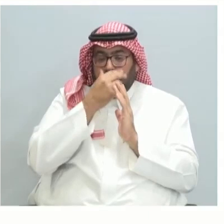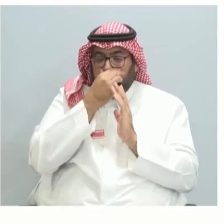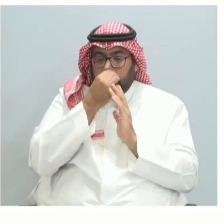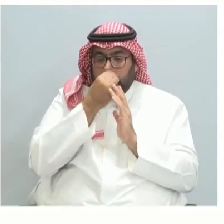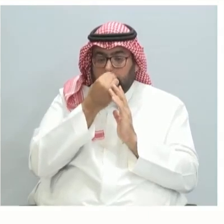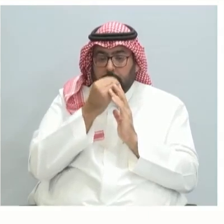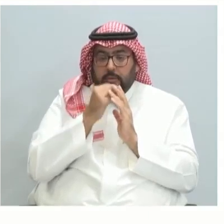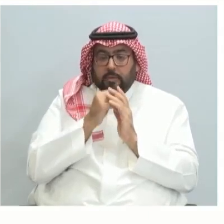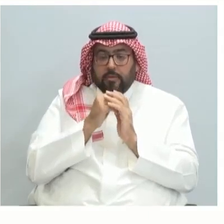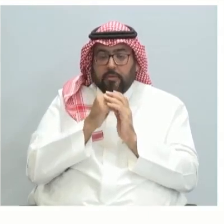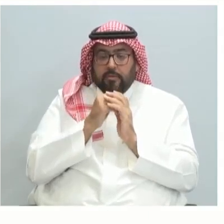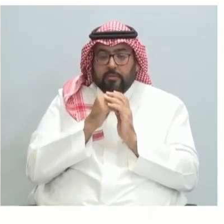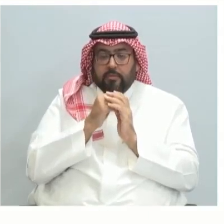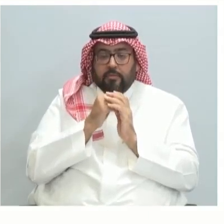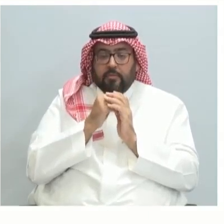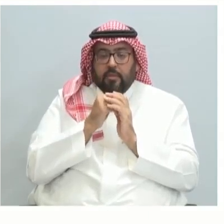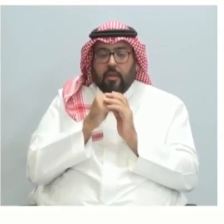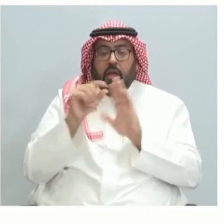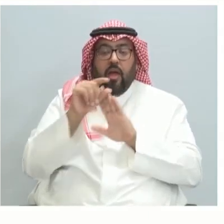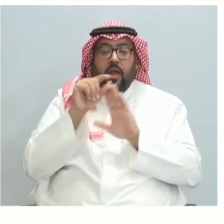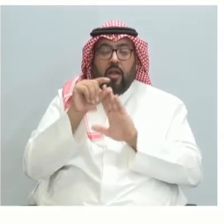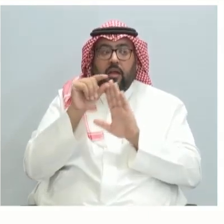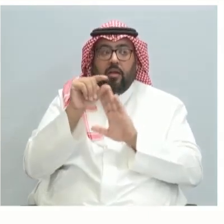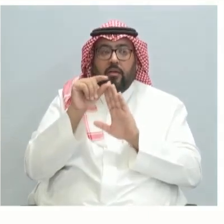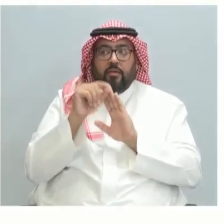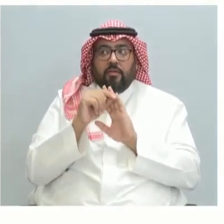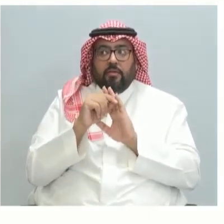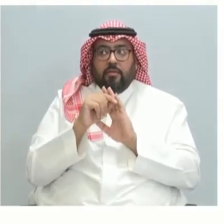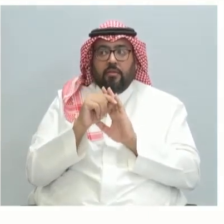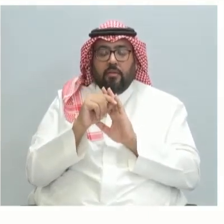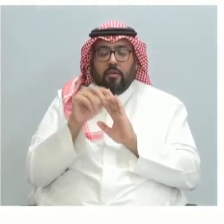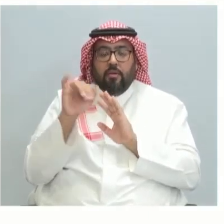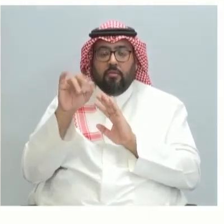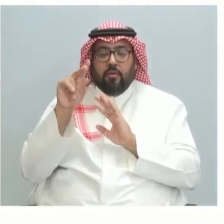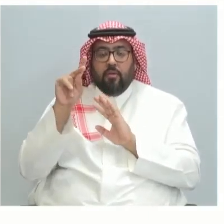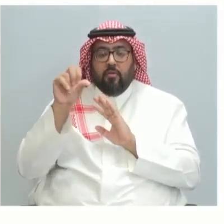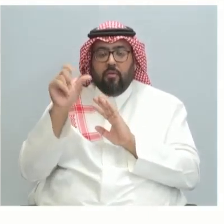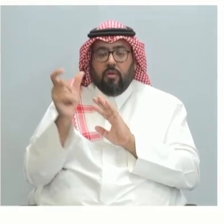دائره ونضع عنوان مناسب مكونات